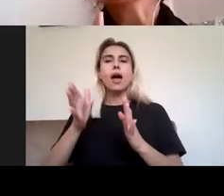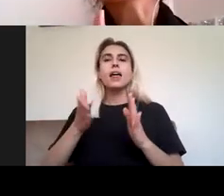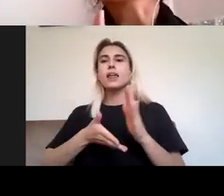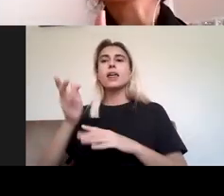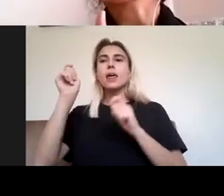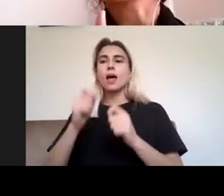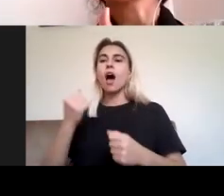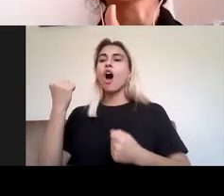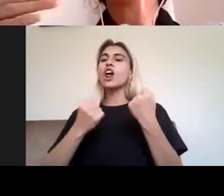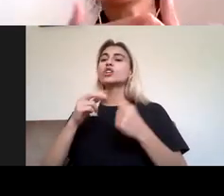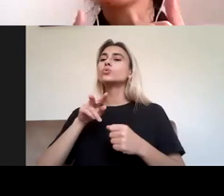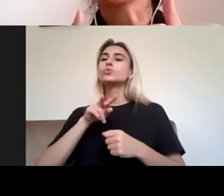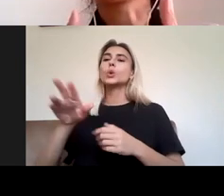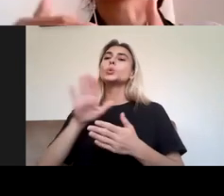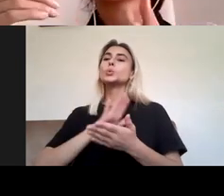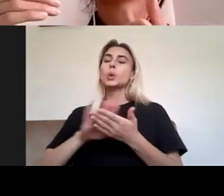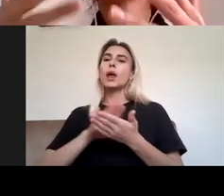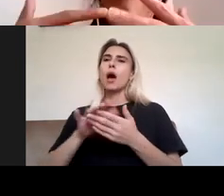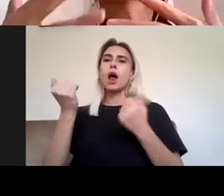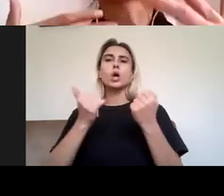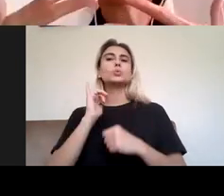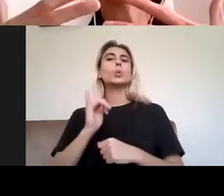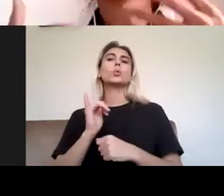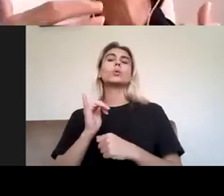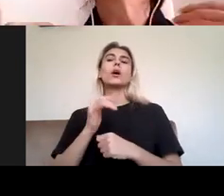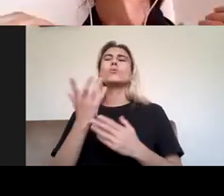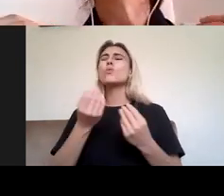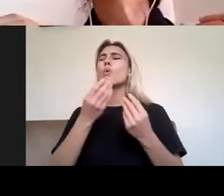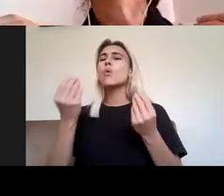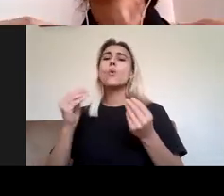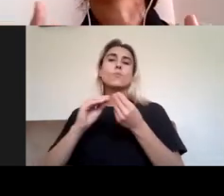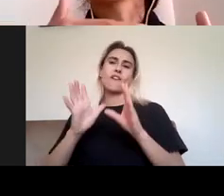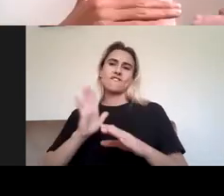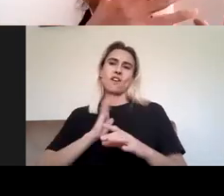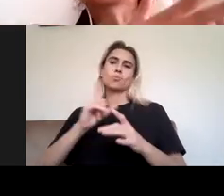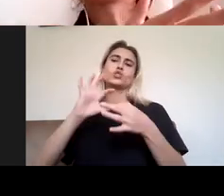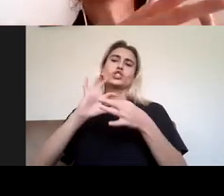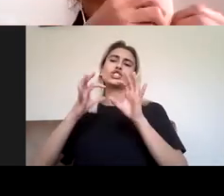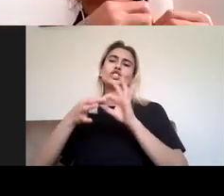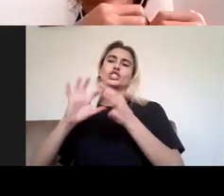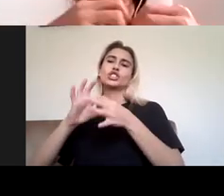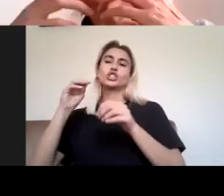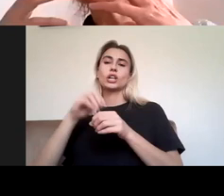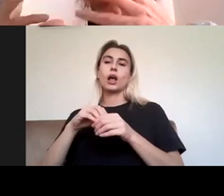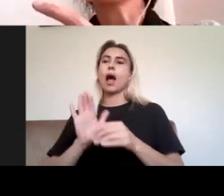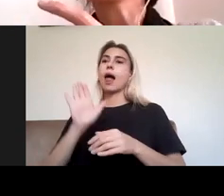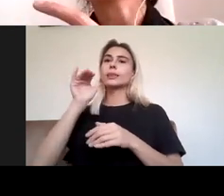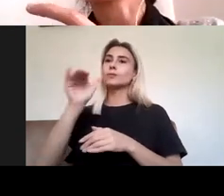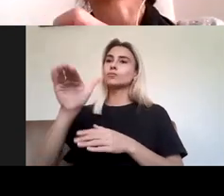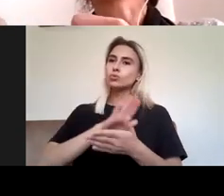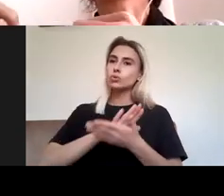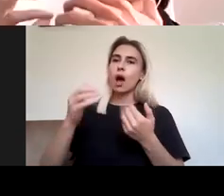araca kadar yolu düzenlediniz, araç kötü. Yani o kadar çok problem var ki bu zincirin içerisinde. Yani kaldırımı düzeltiyorsunuz,